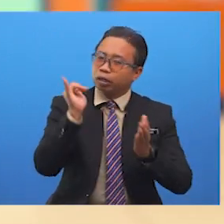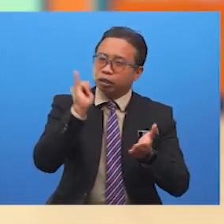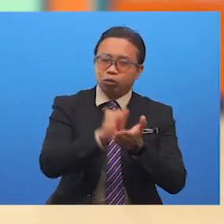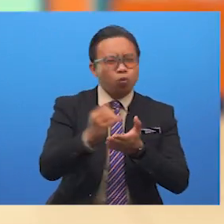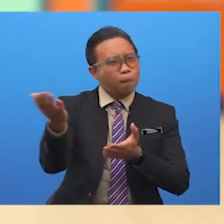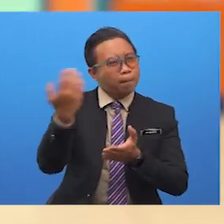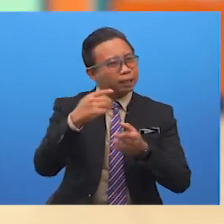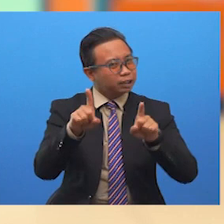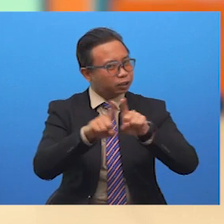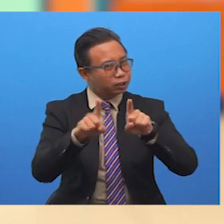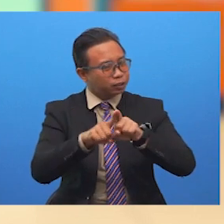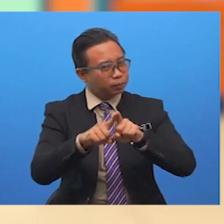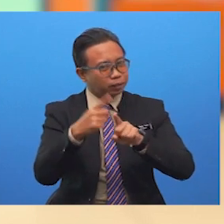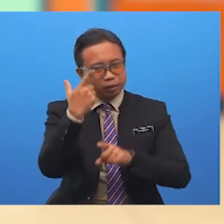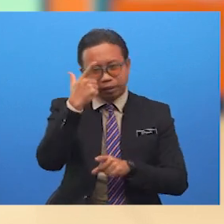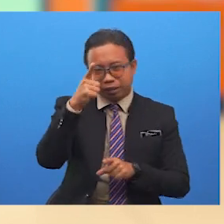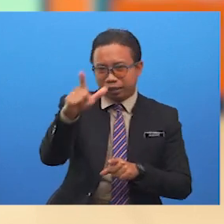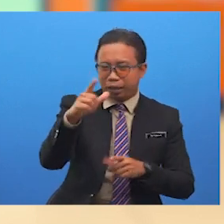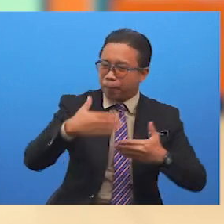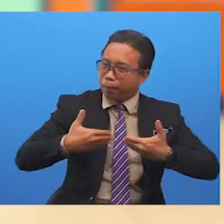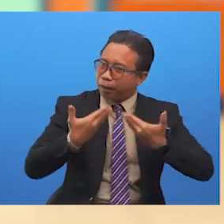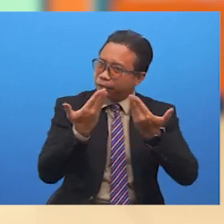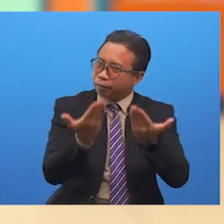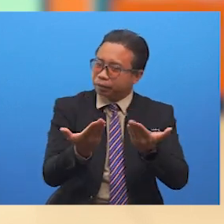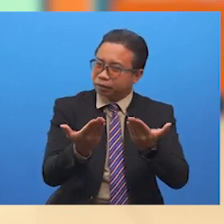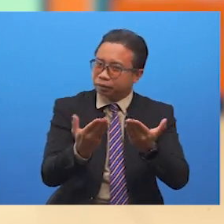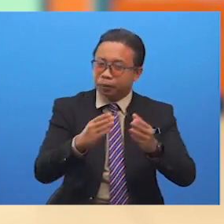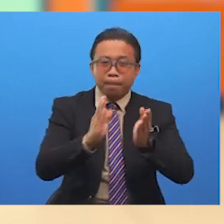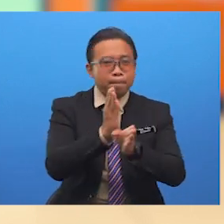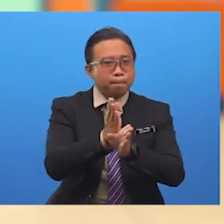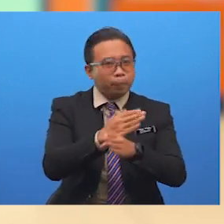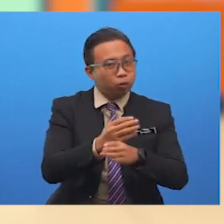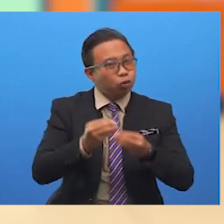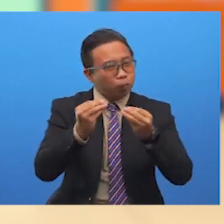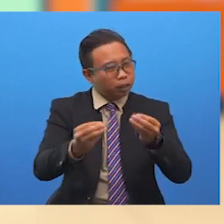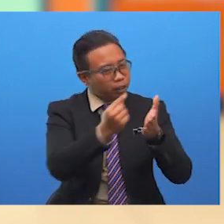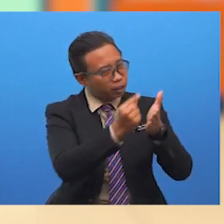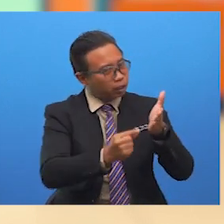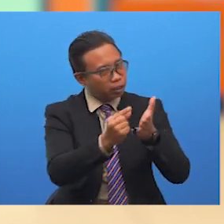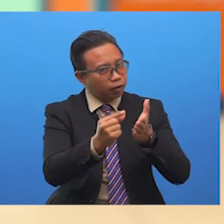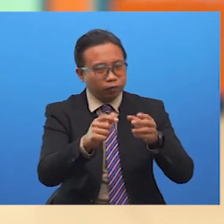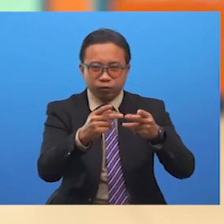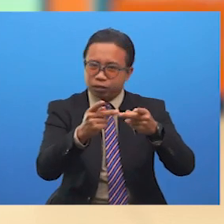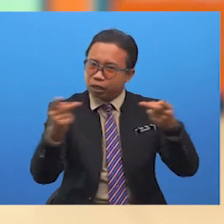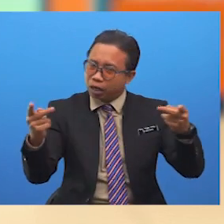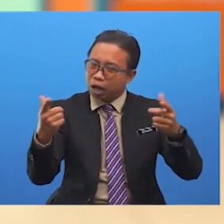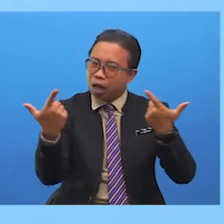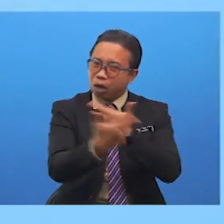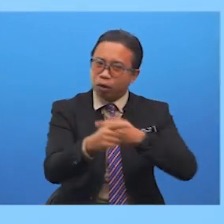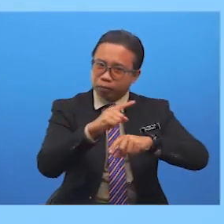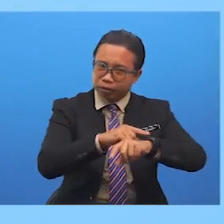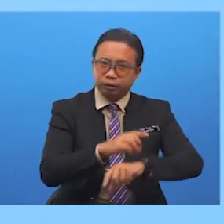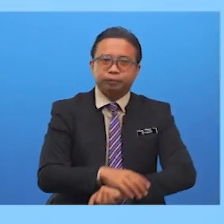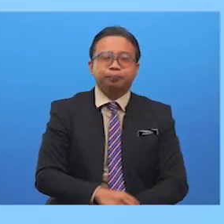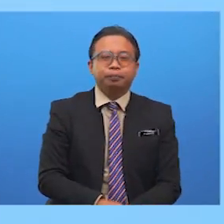Mari sama-sama kita melihat Bagaimanakah bentuk lagi graph jarak melawan masa